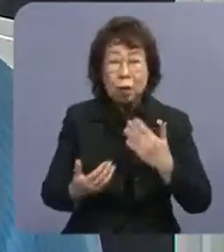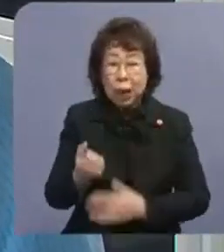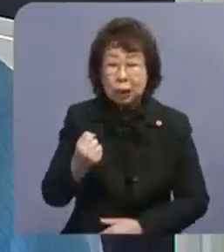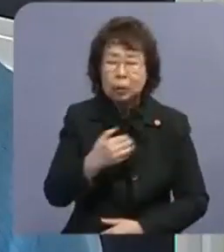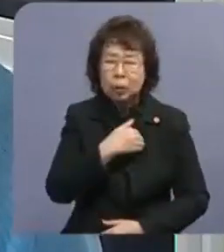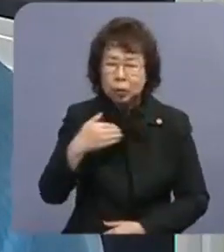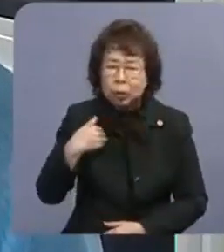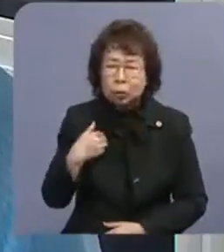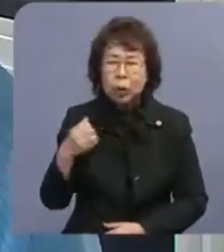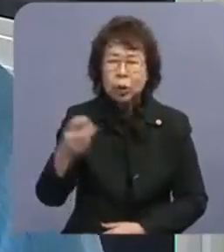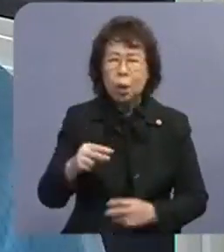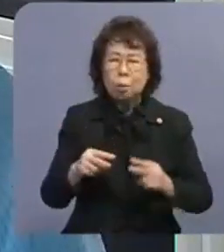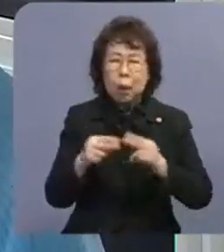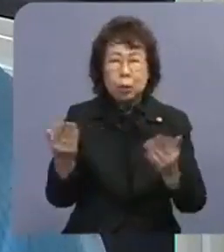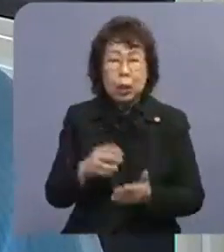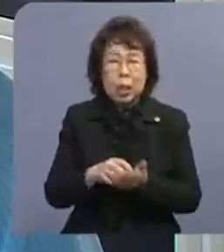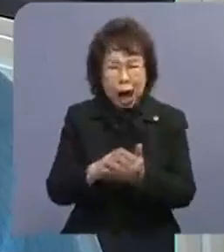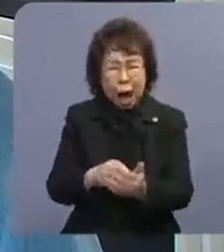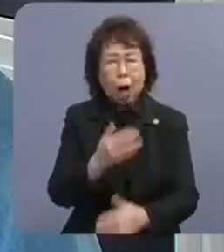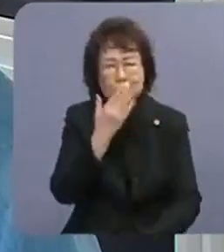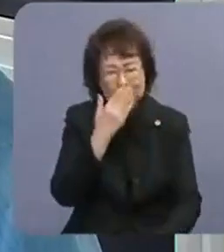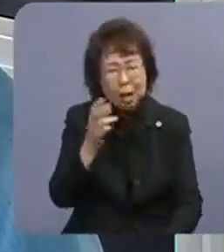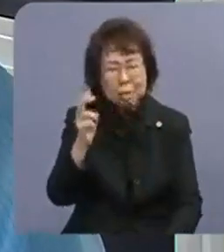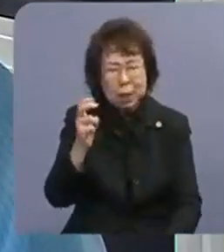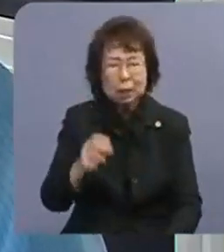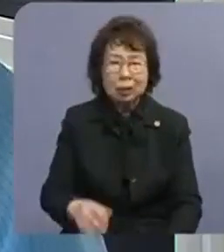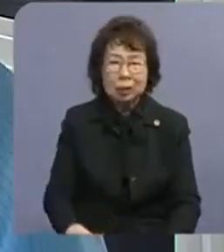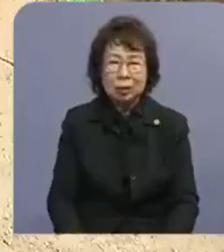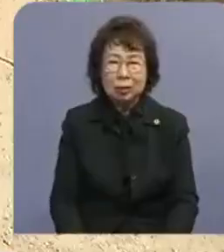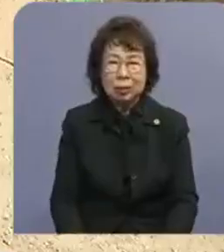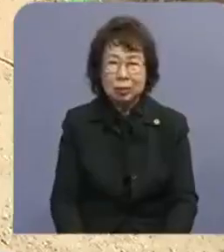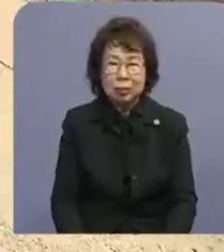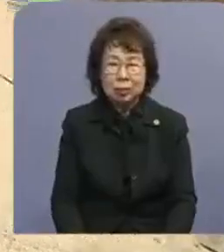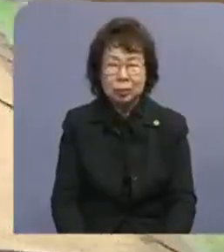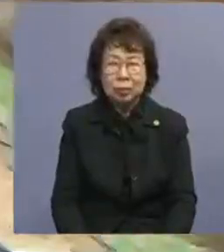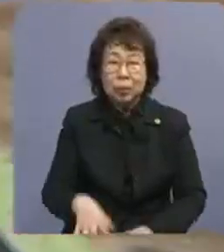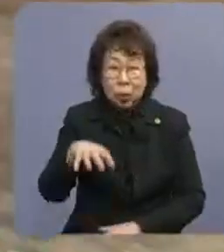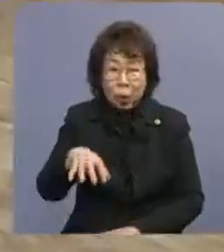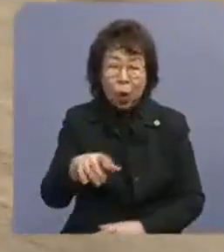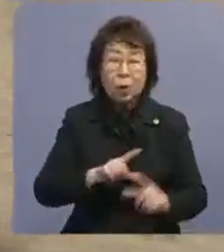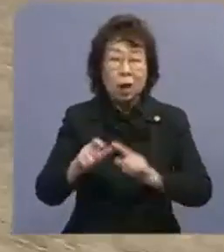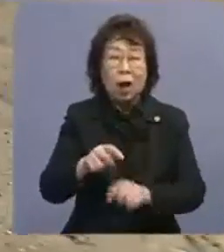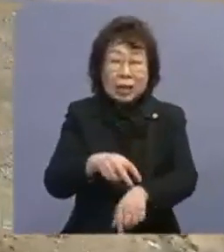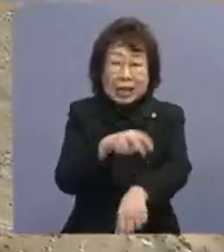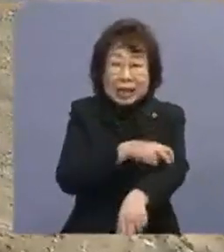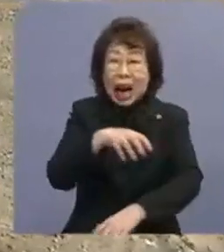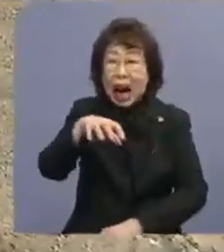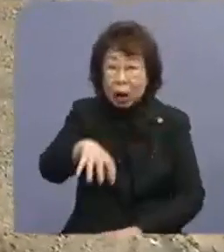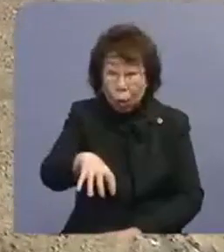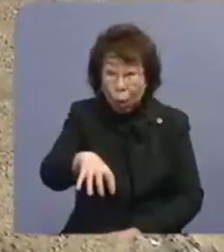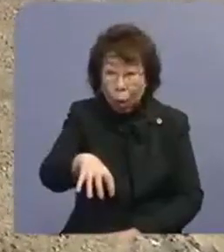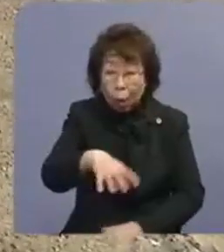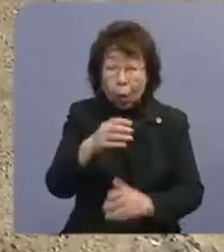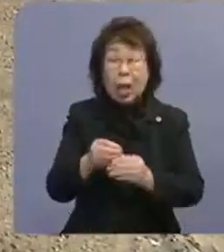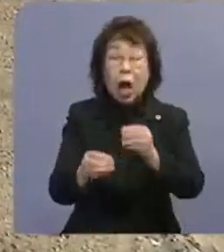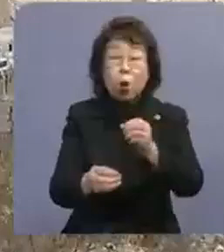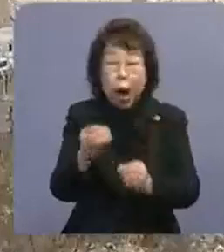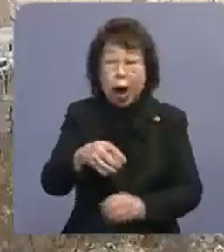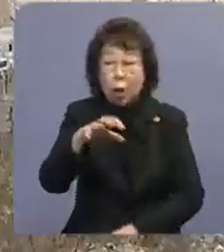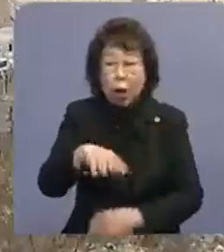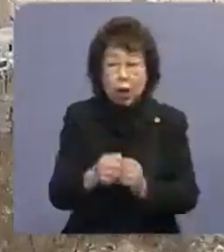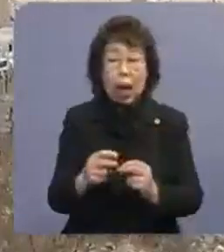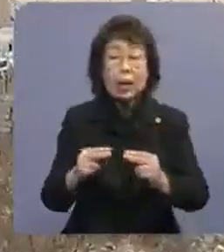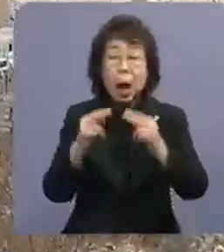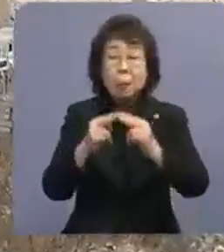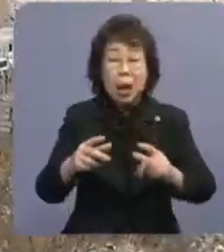충분히 또 어필을 할 수 있지 않을까라고 생각합니다. 여기에다 기장군 동남 의과학단지에 조성 중인